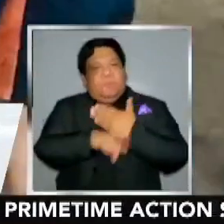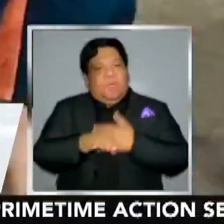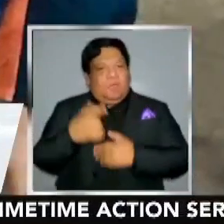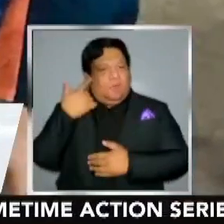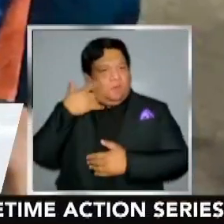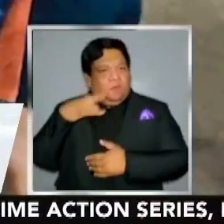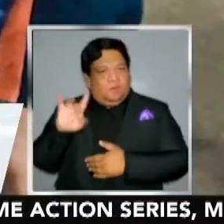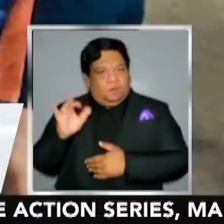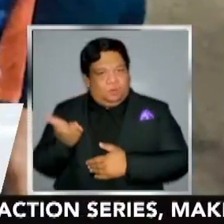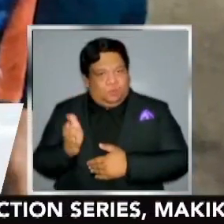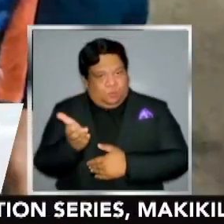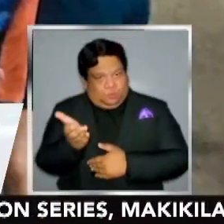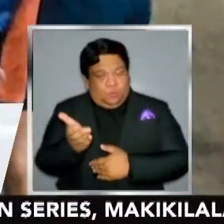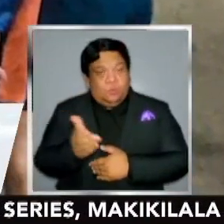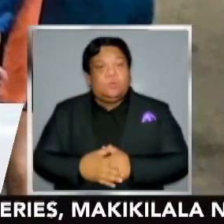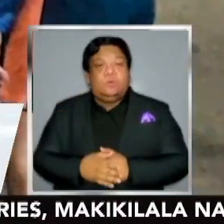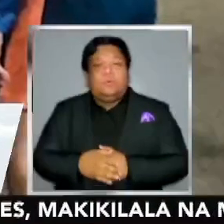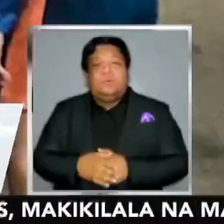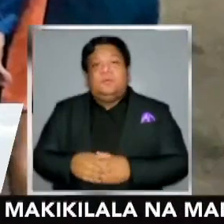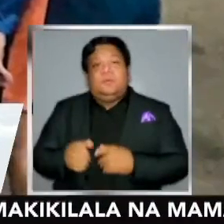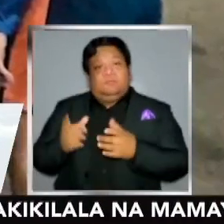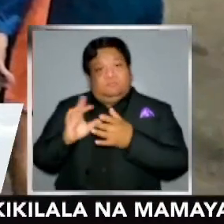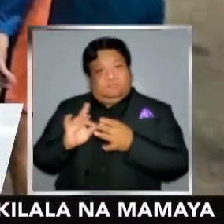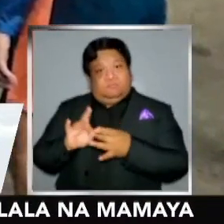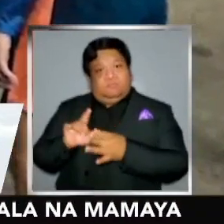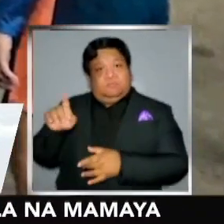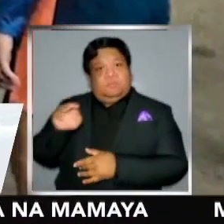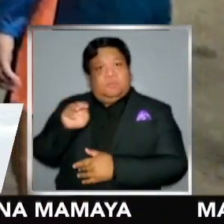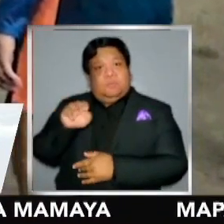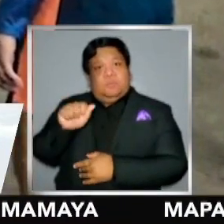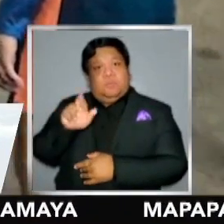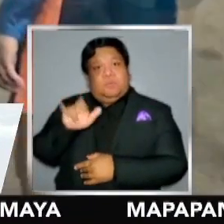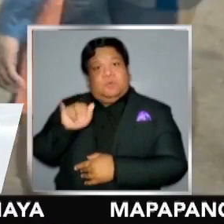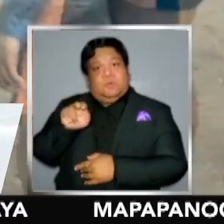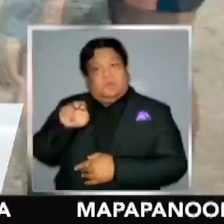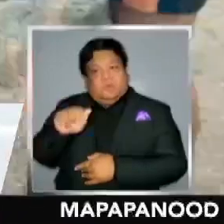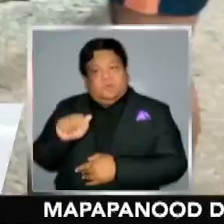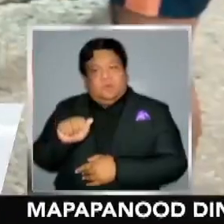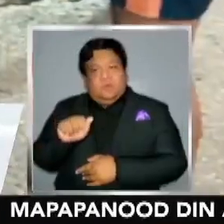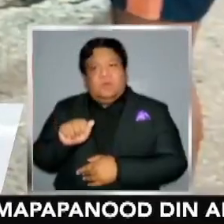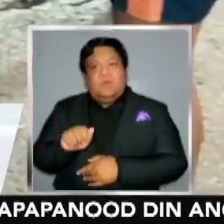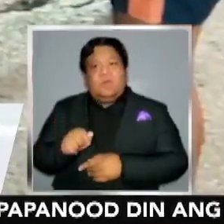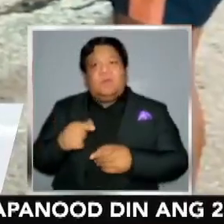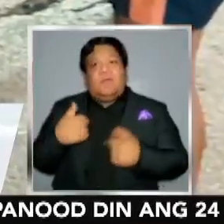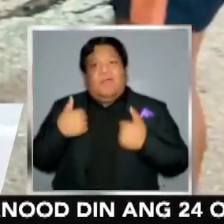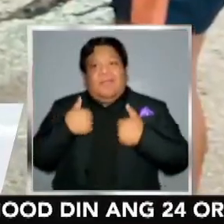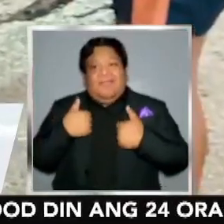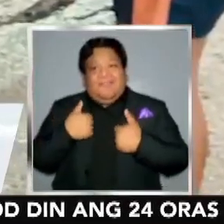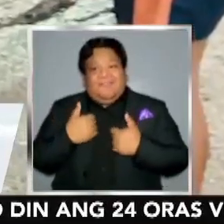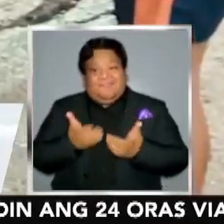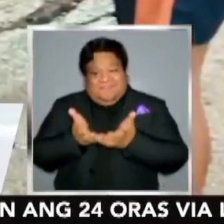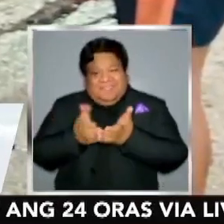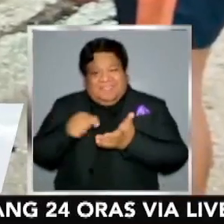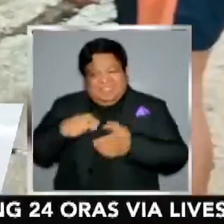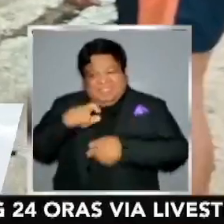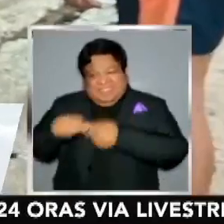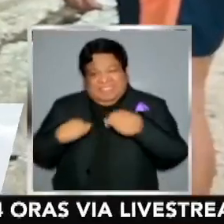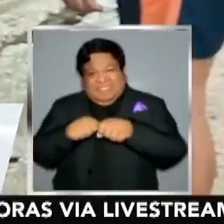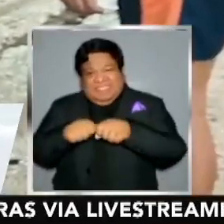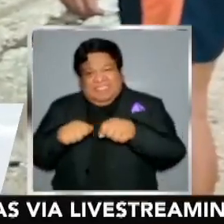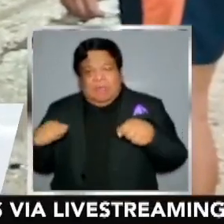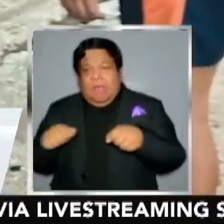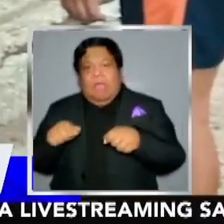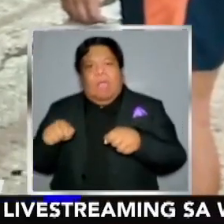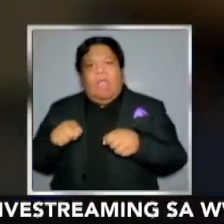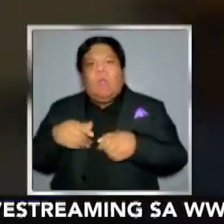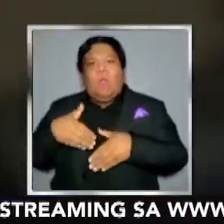Authority o Marina 10, maluwag ang pagkakatali ng mga kargamento na naging sanhi ng pagtagilid ng barko.